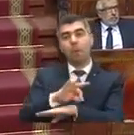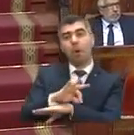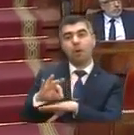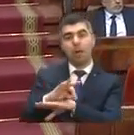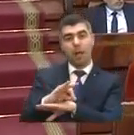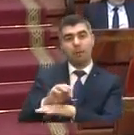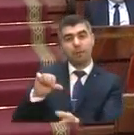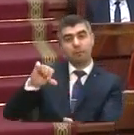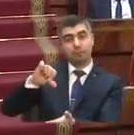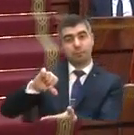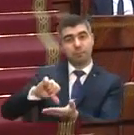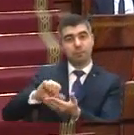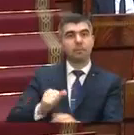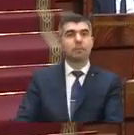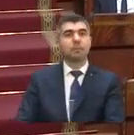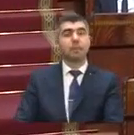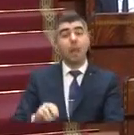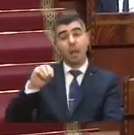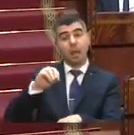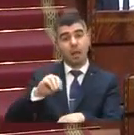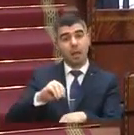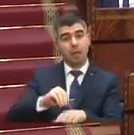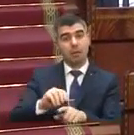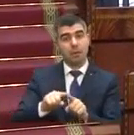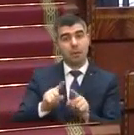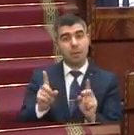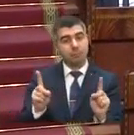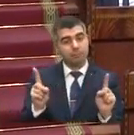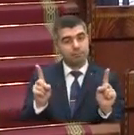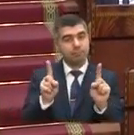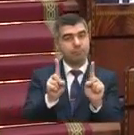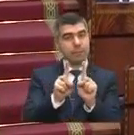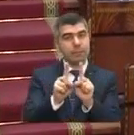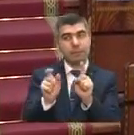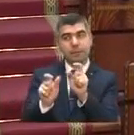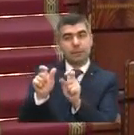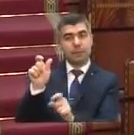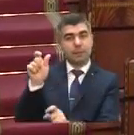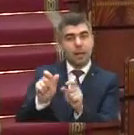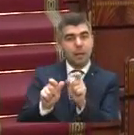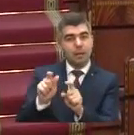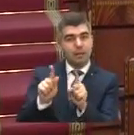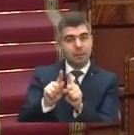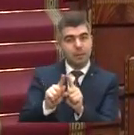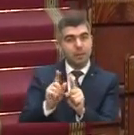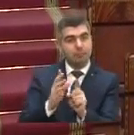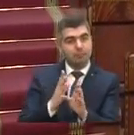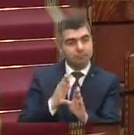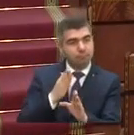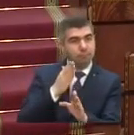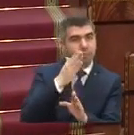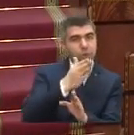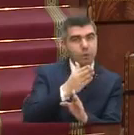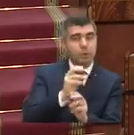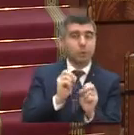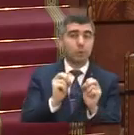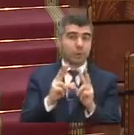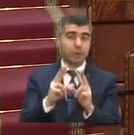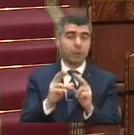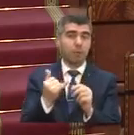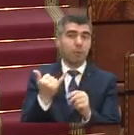ثانيا تأهيل فضاءات الاستقبال في بعض هذه المراكز بشكل يليق بكرامة المرتفقين.